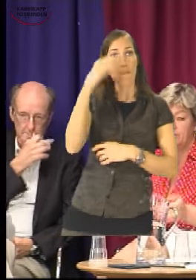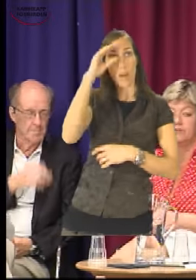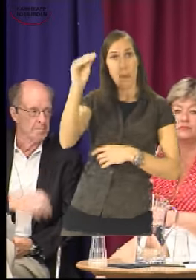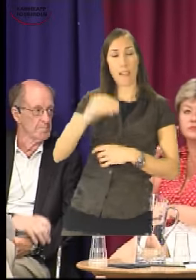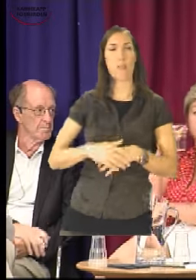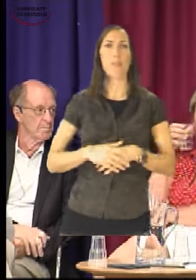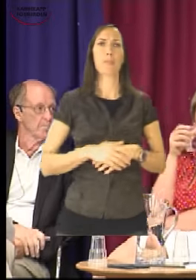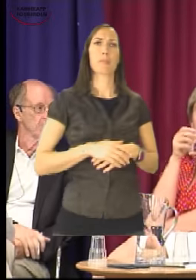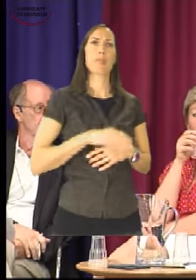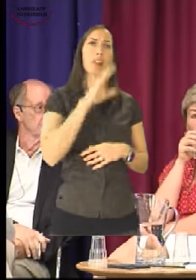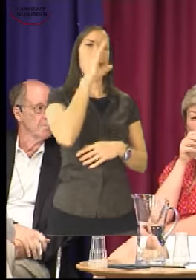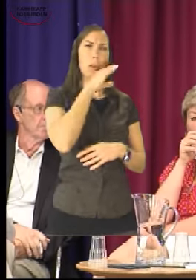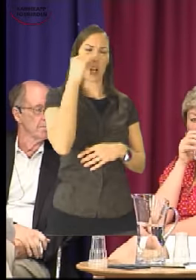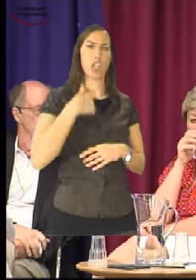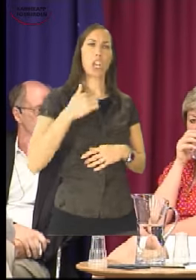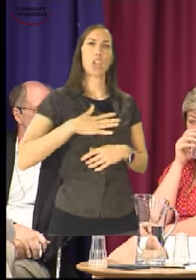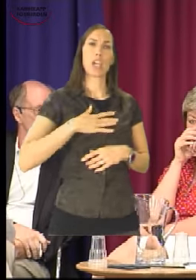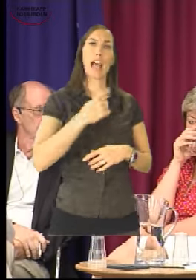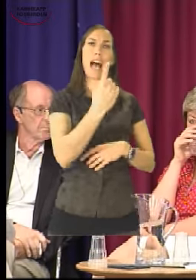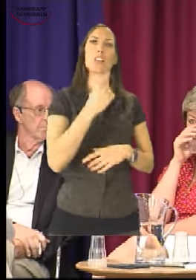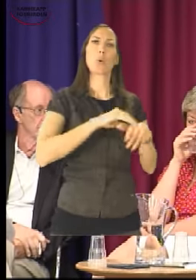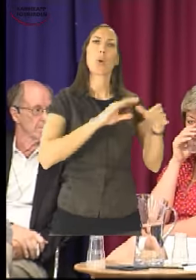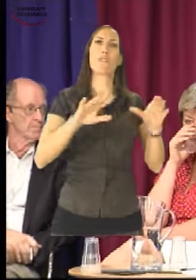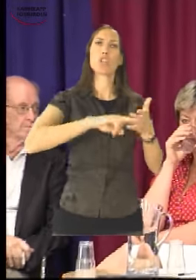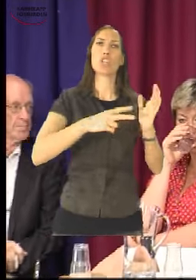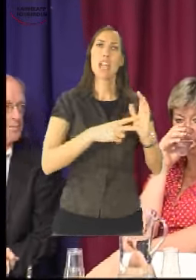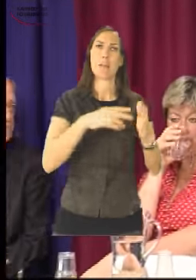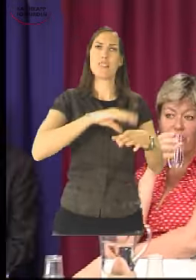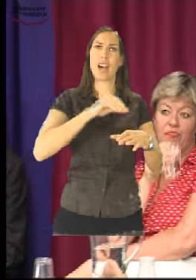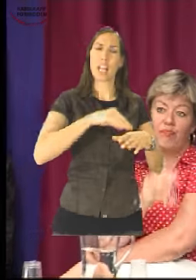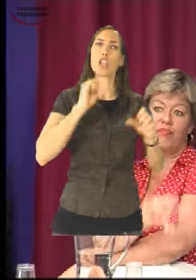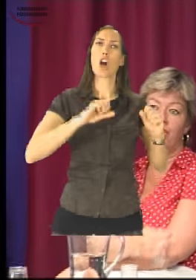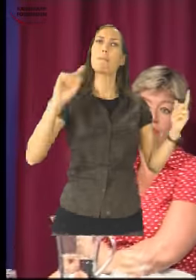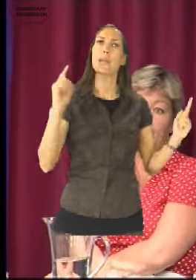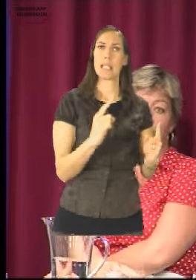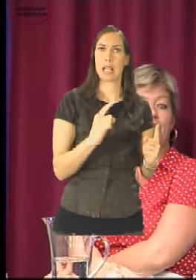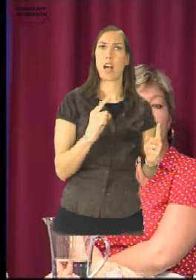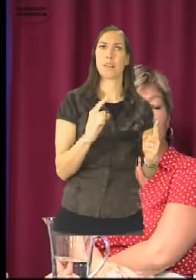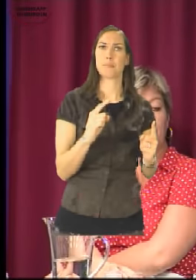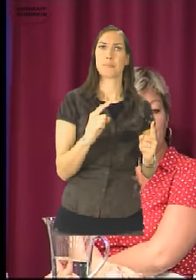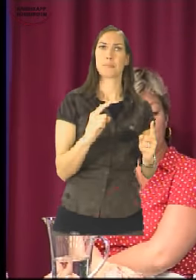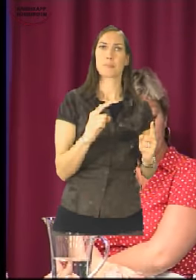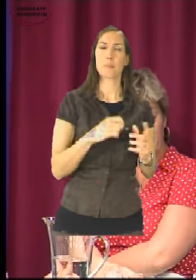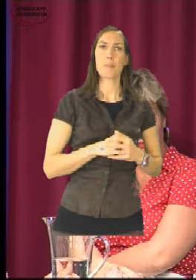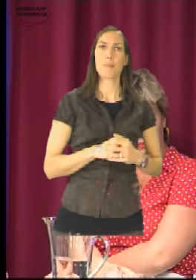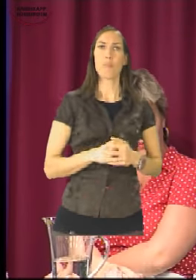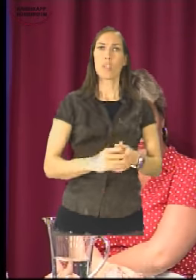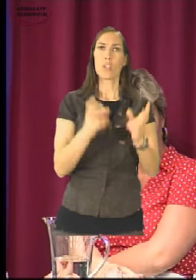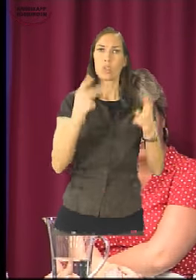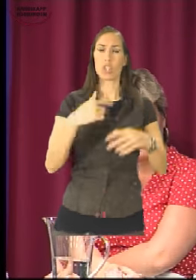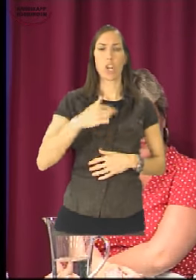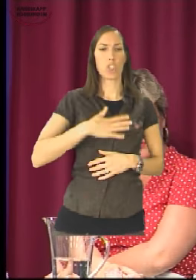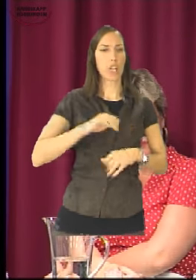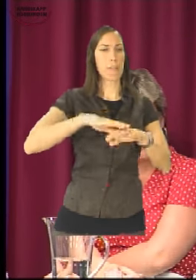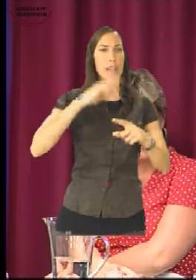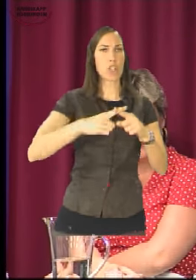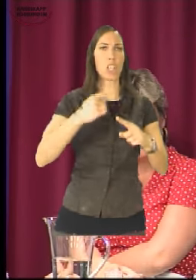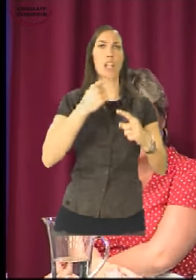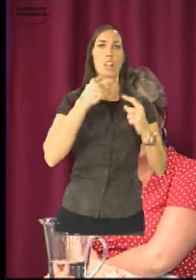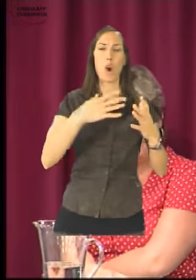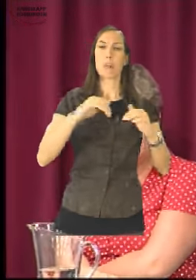minska antalet sjukvårdssystem i Sverige. Jag tycker också att man tydligare ska skilja mellan beställare